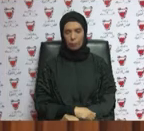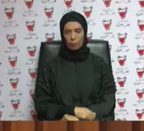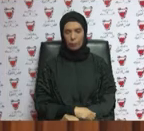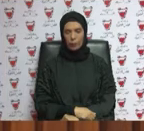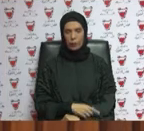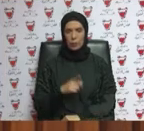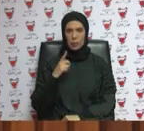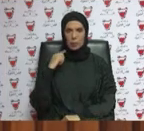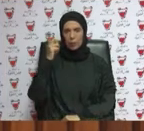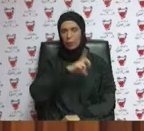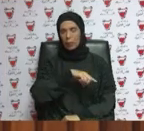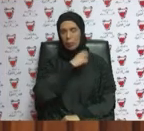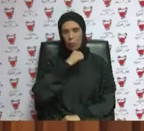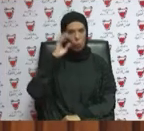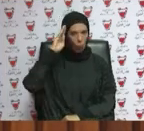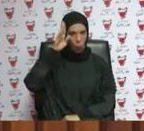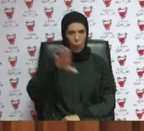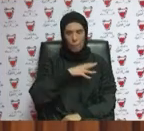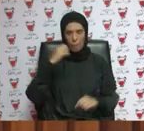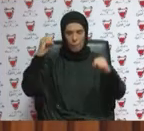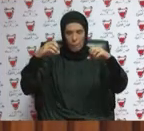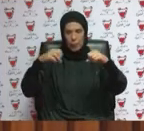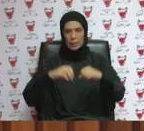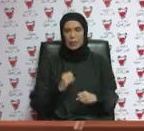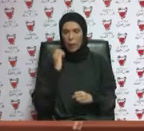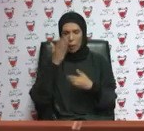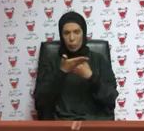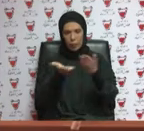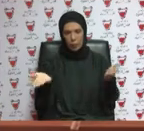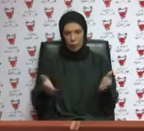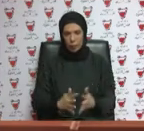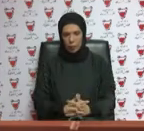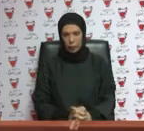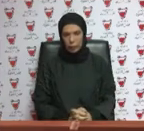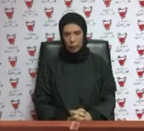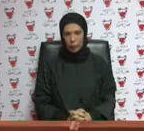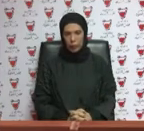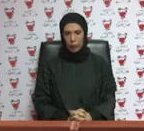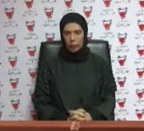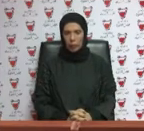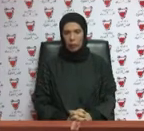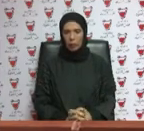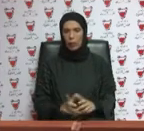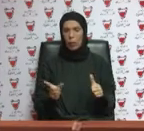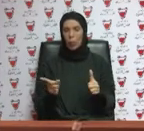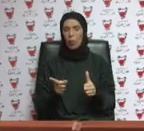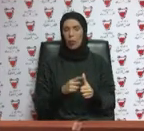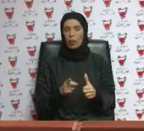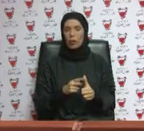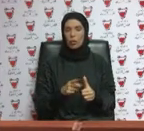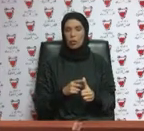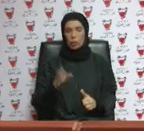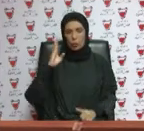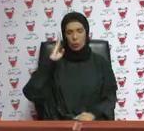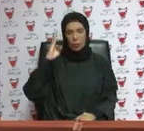بسم الله الرحمن الرحيم. السلام عليكم ورحمة الله وبركاته، وأسعد الله صباحكم جميعا بكل خير. بداية أتوجه